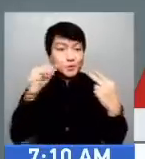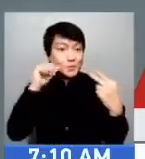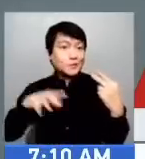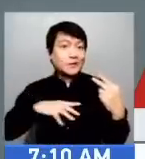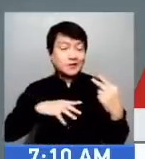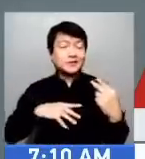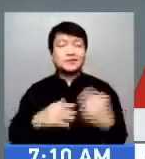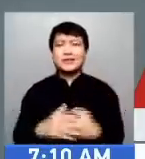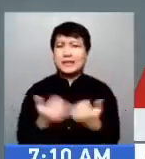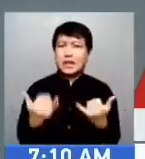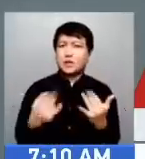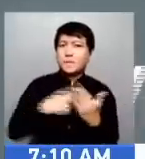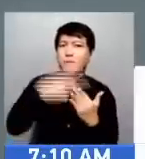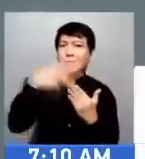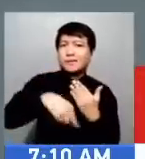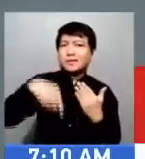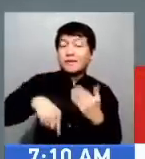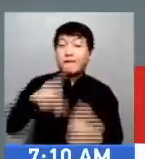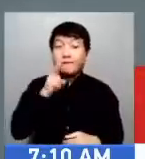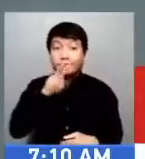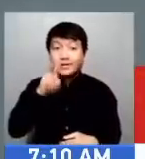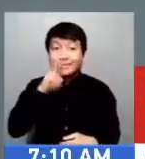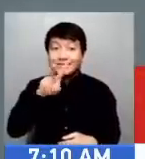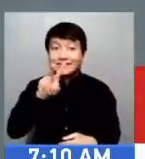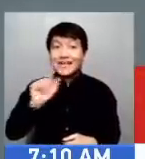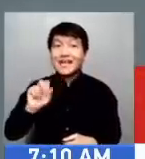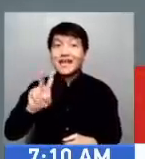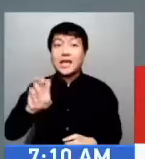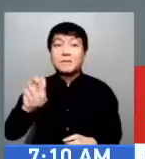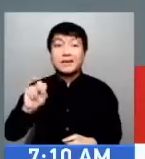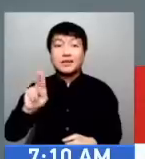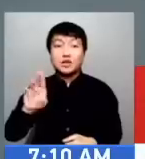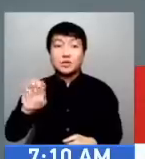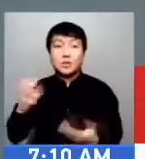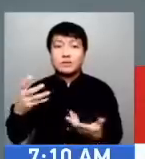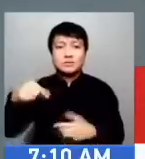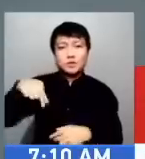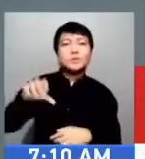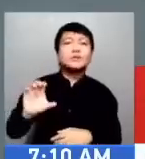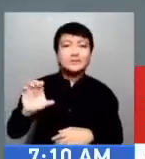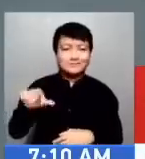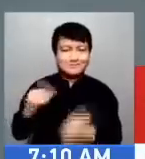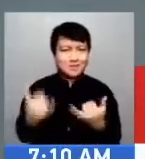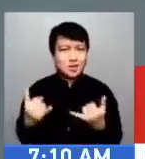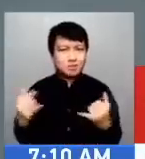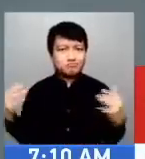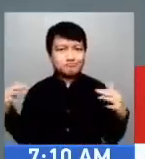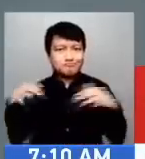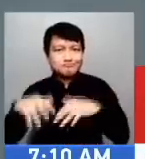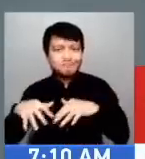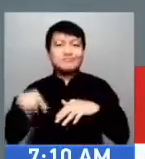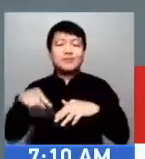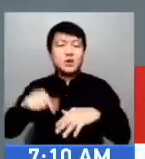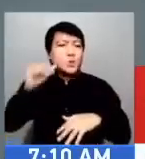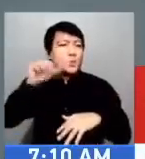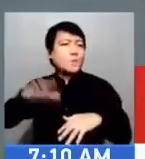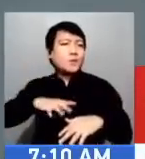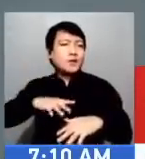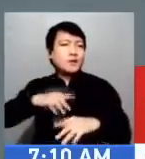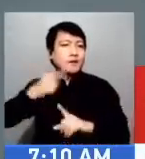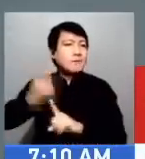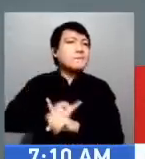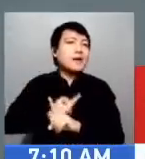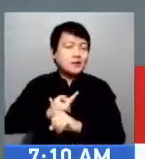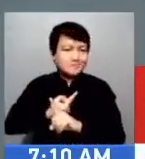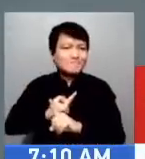sa Visayas Avenue sa Quezon City na isinasagawa nga bilang pagdiriwang ng Women's Month. Kaya, sarado muna ang isang